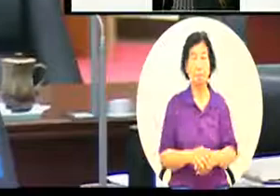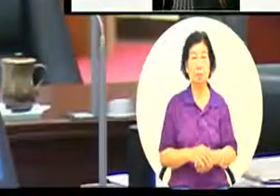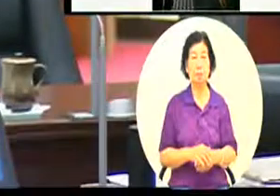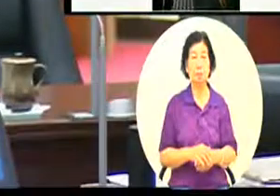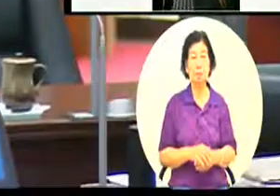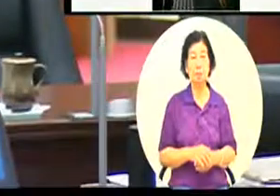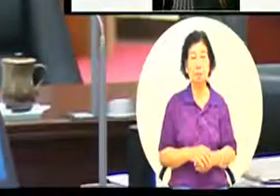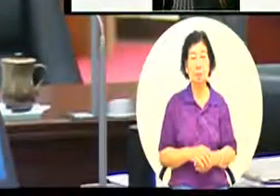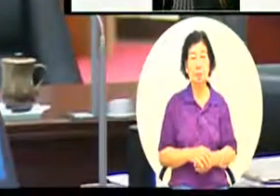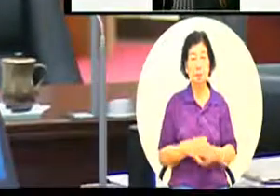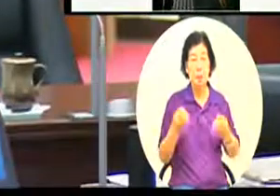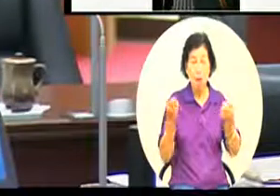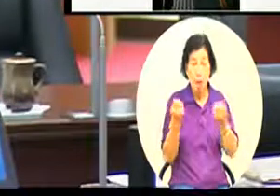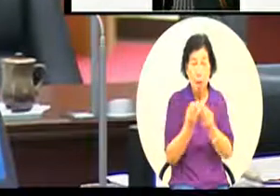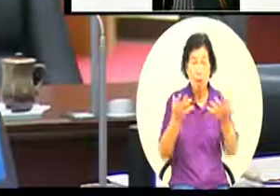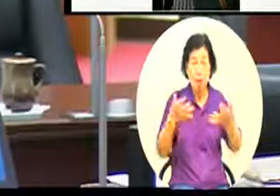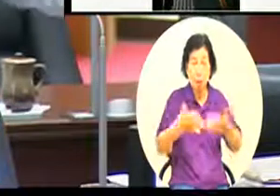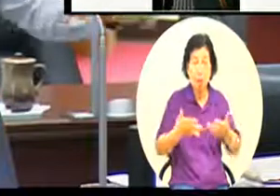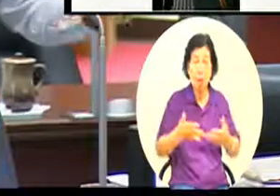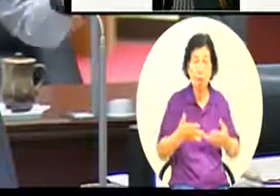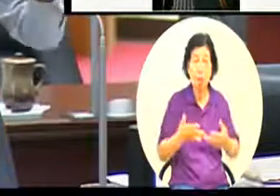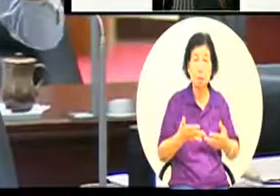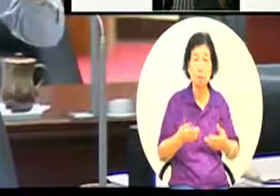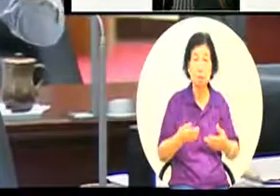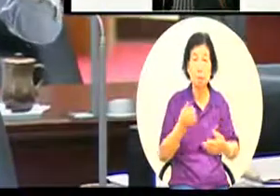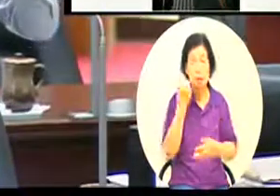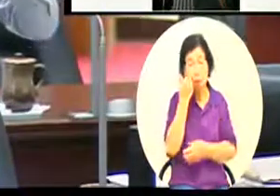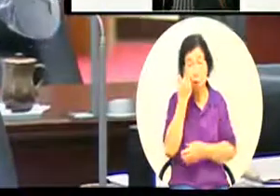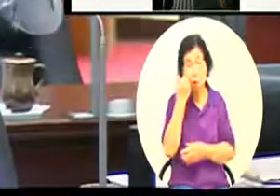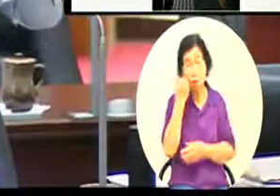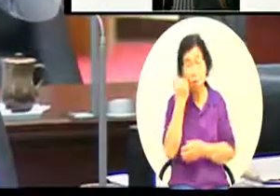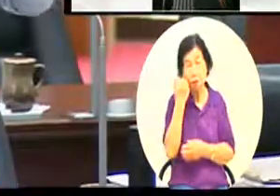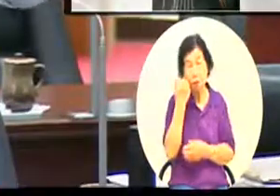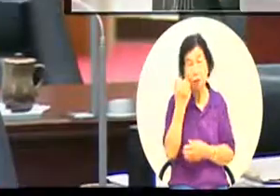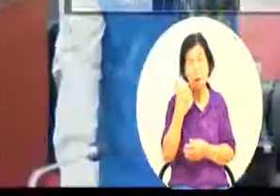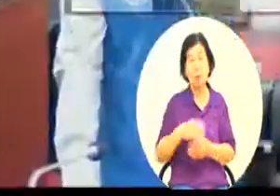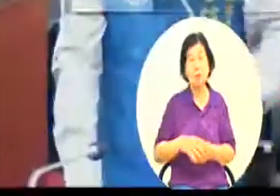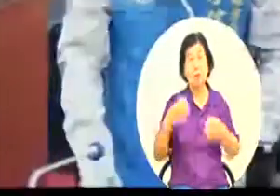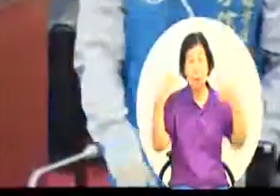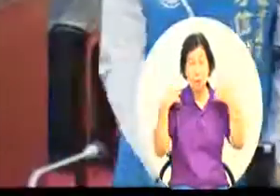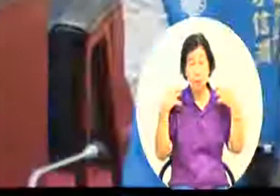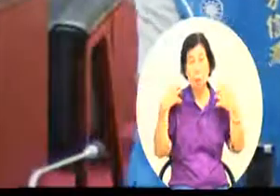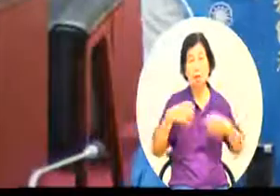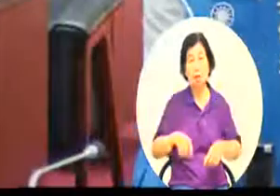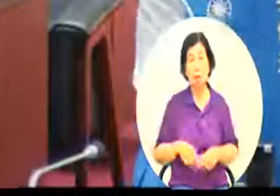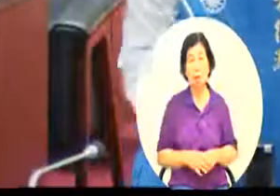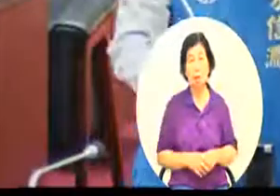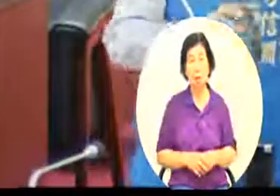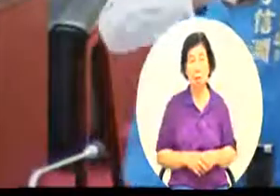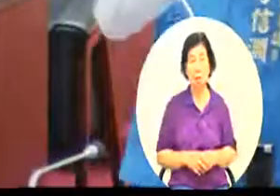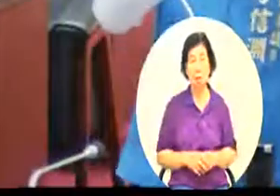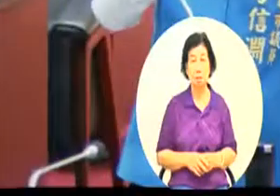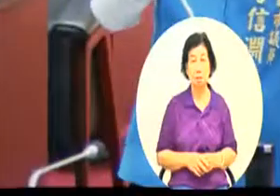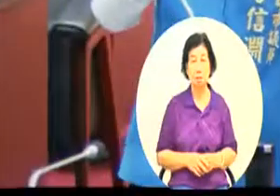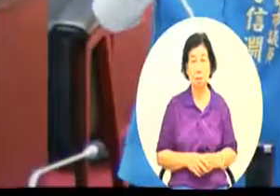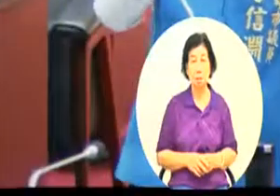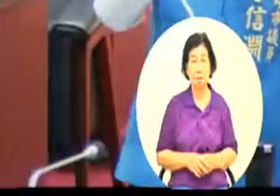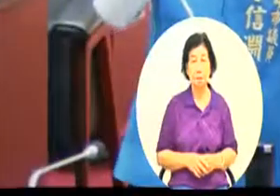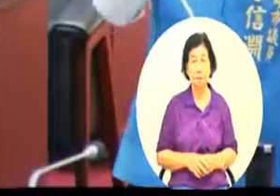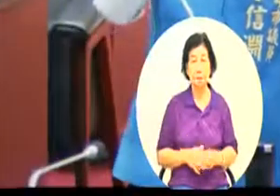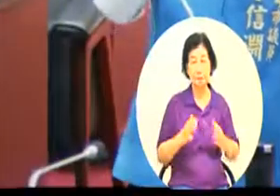假如是发生的问题的时候，到底谁要负责？请市长回答不好？ 请市长回答。